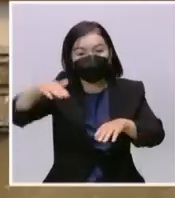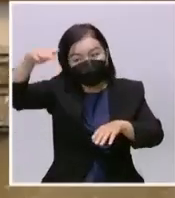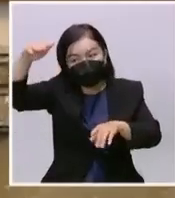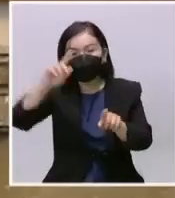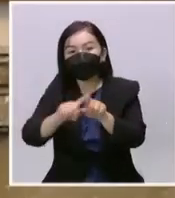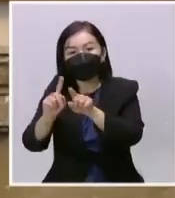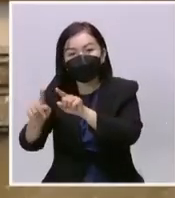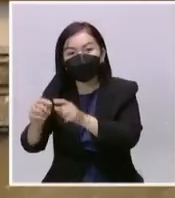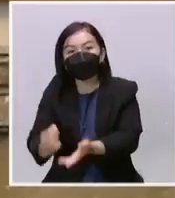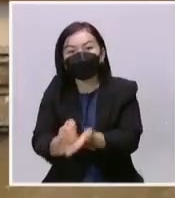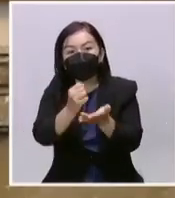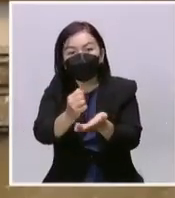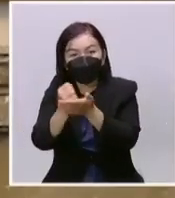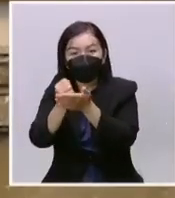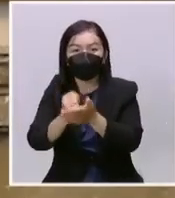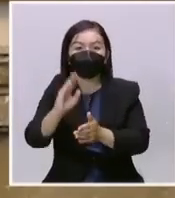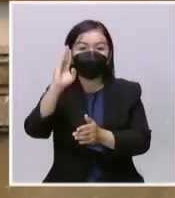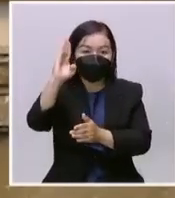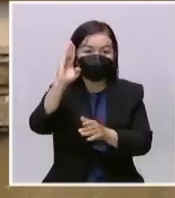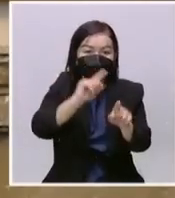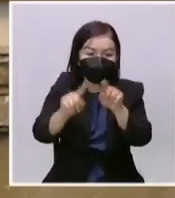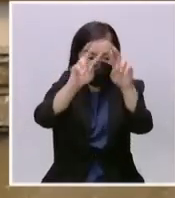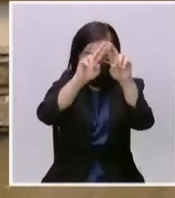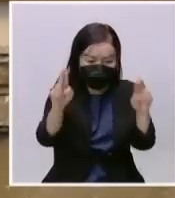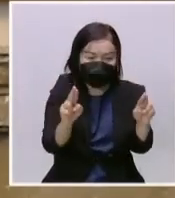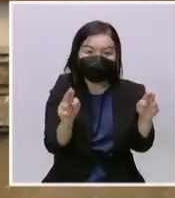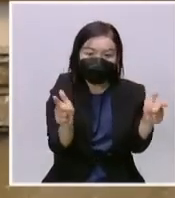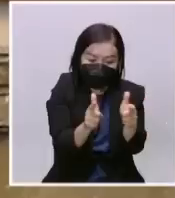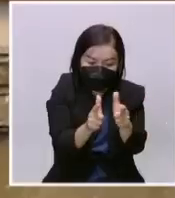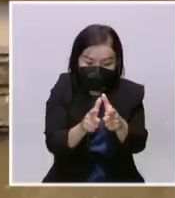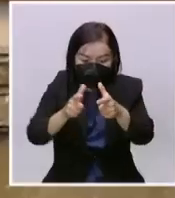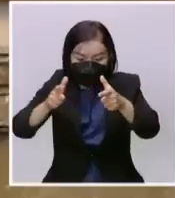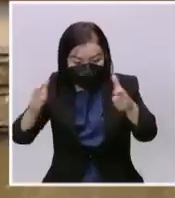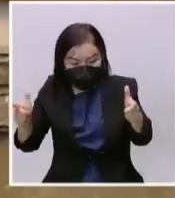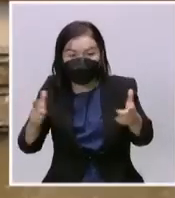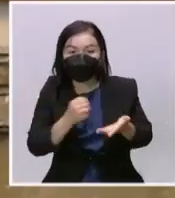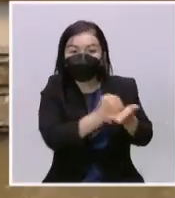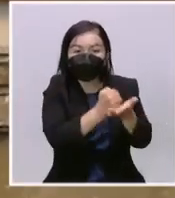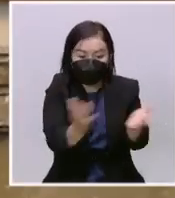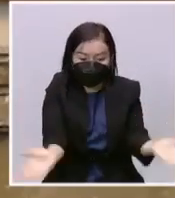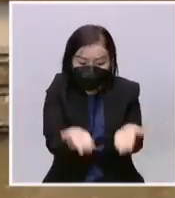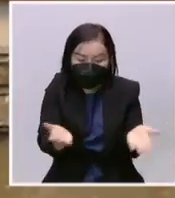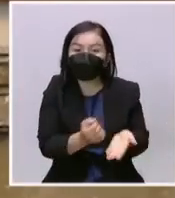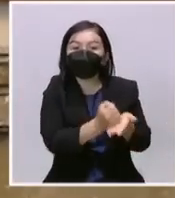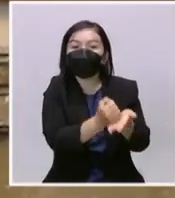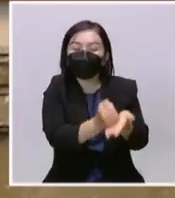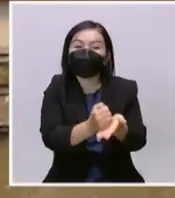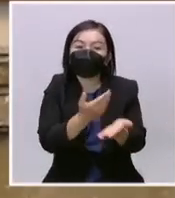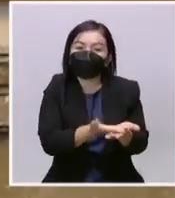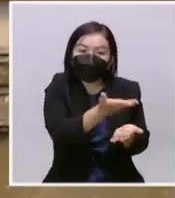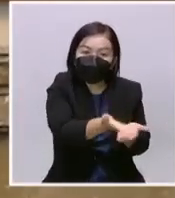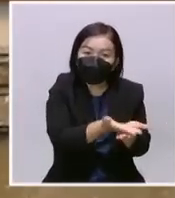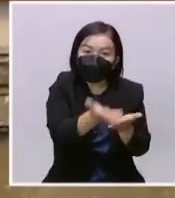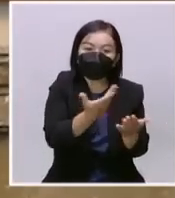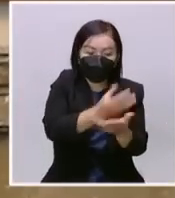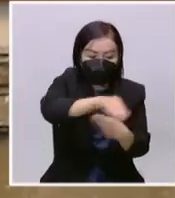จะช่วยแล้วก็ให้เขาเนี่ยเลยจะพวกเล็กกับกลางเนี่ยยิ่งต้องช่วยนะครับให้เขา